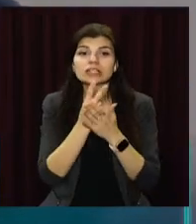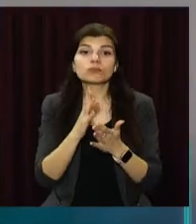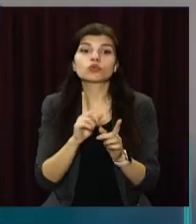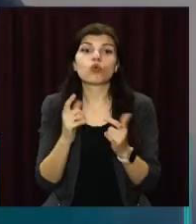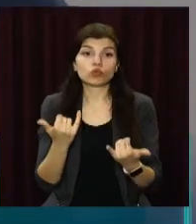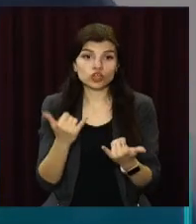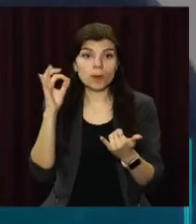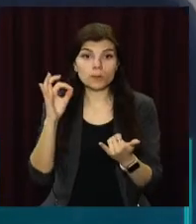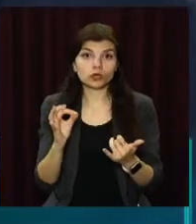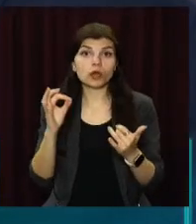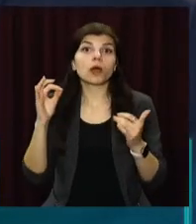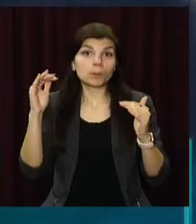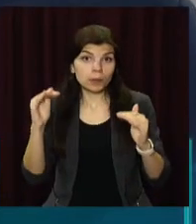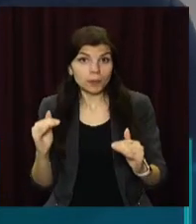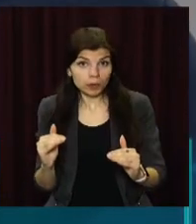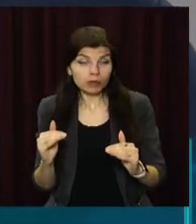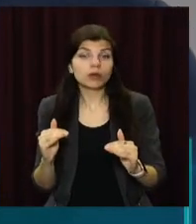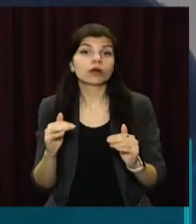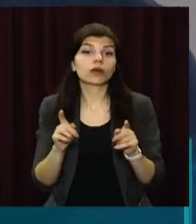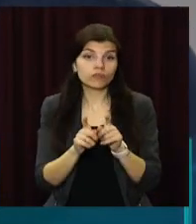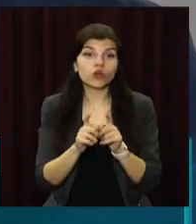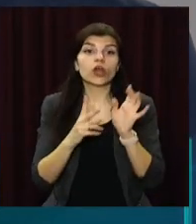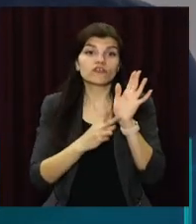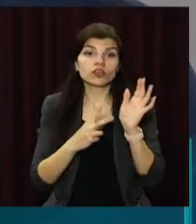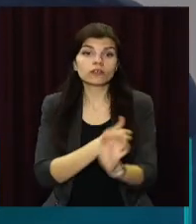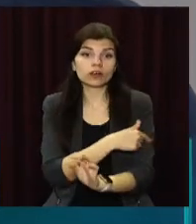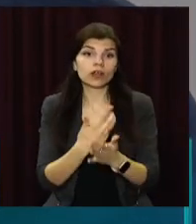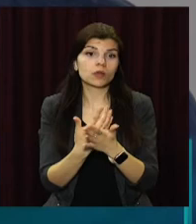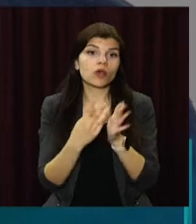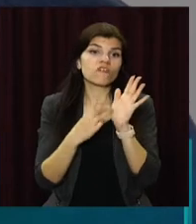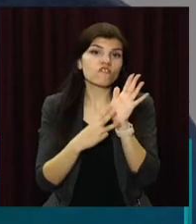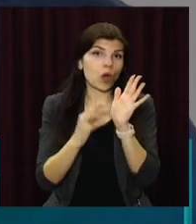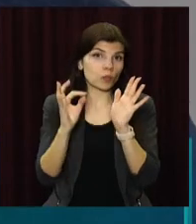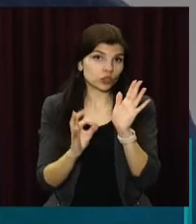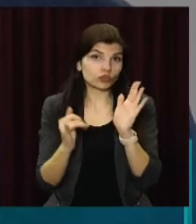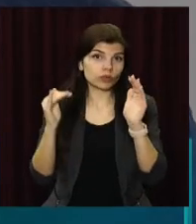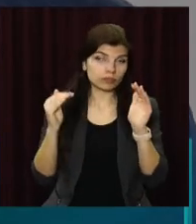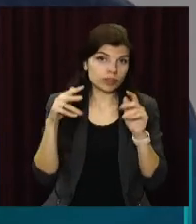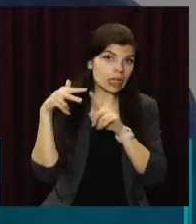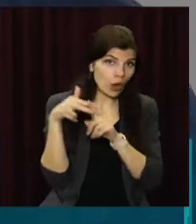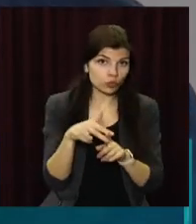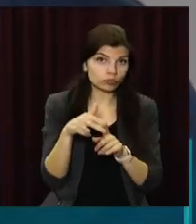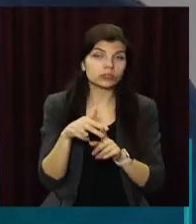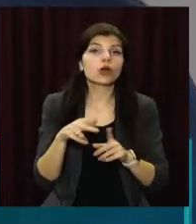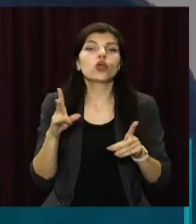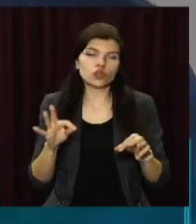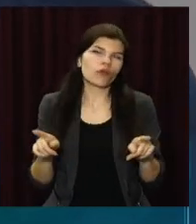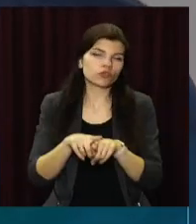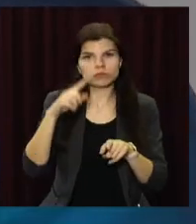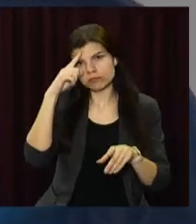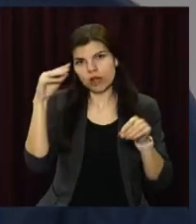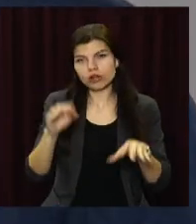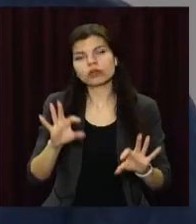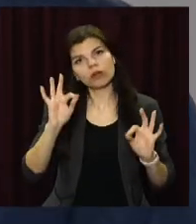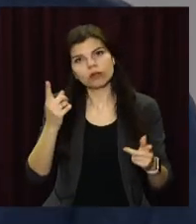зараз процент больних падає, і вже в 7-й больниці у нас порядка 80% кількість загружених корпусів, таки рішили